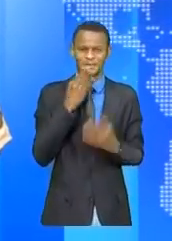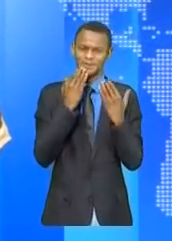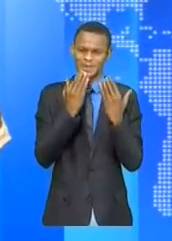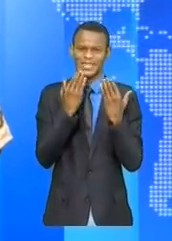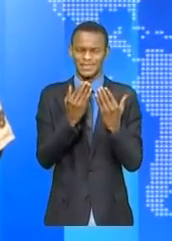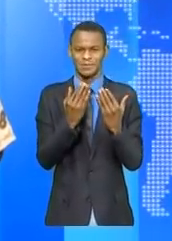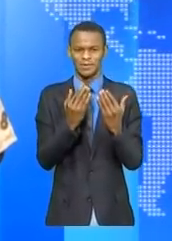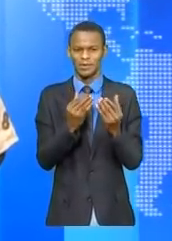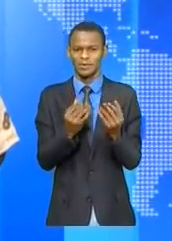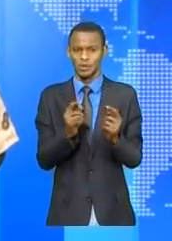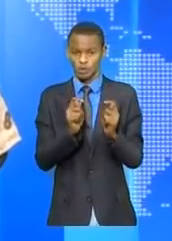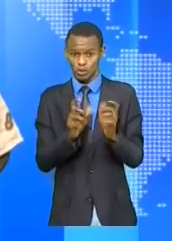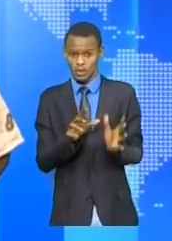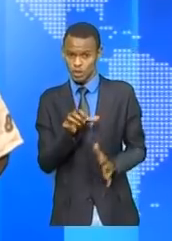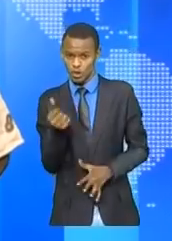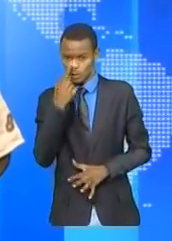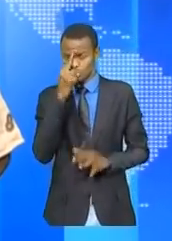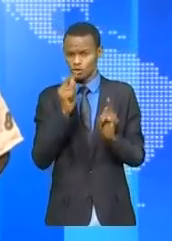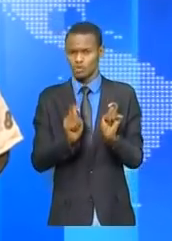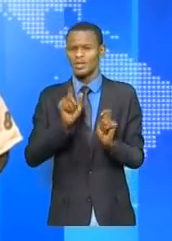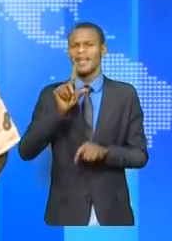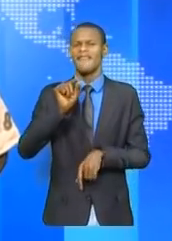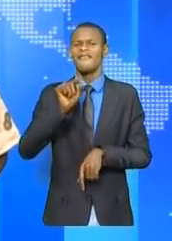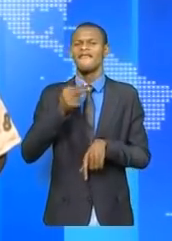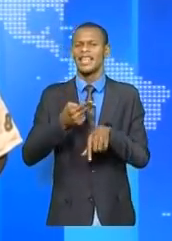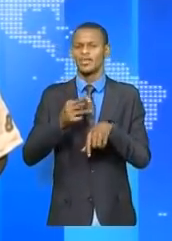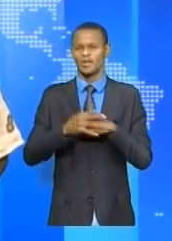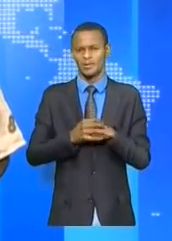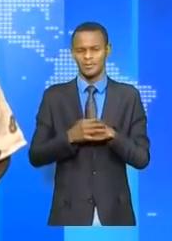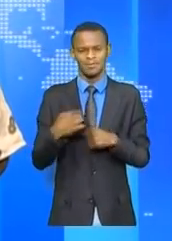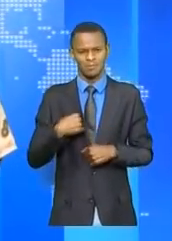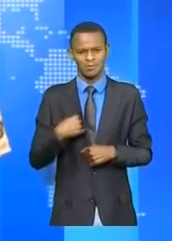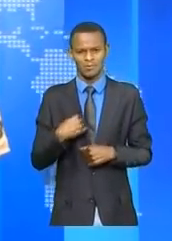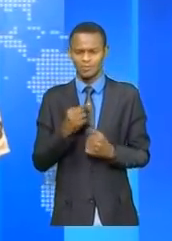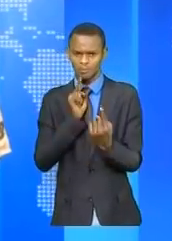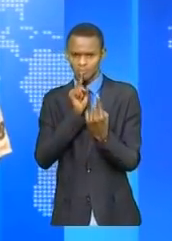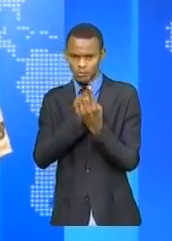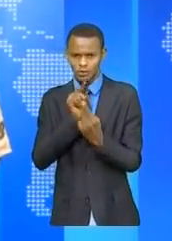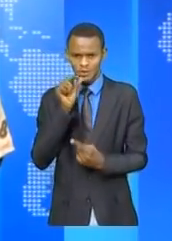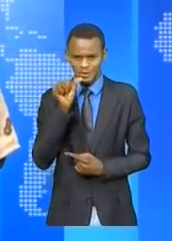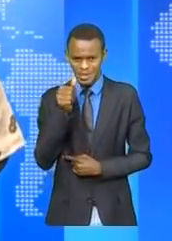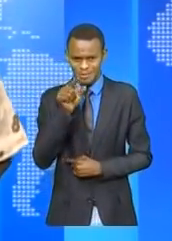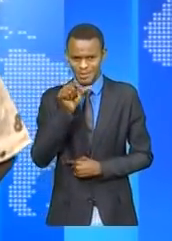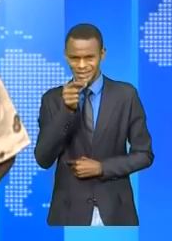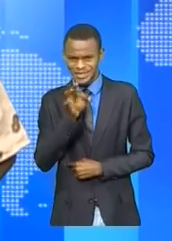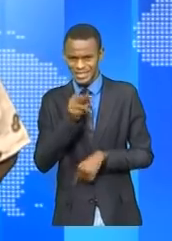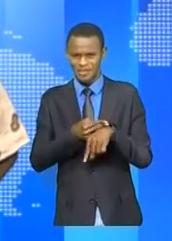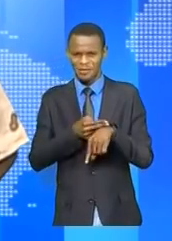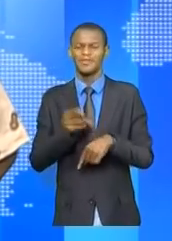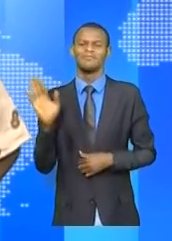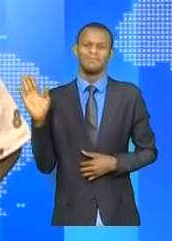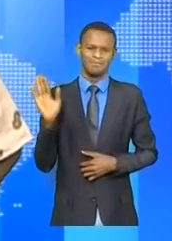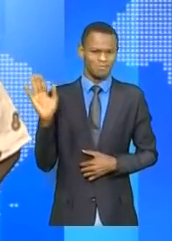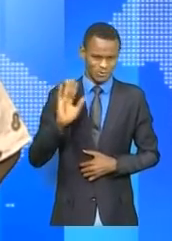Françoise Zoubouila va me relayer à 20h pour la grande édition du journal. Et moi, je vous retrouve demain à 19h pour le journal du